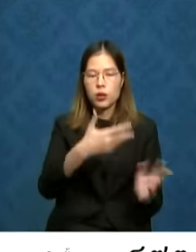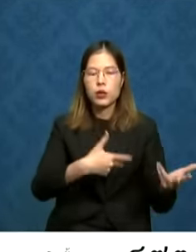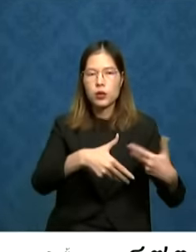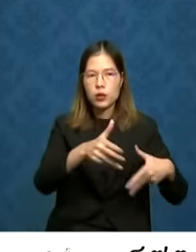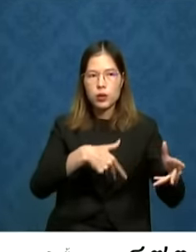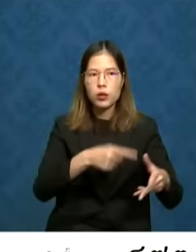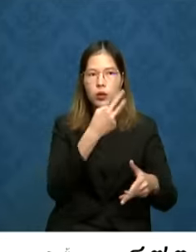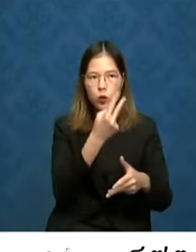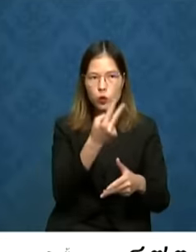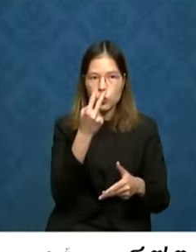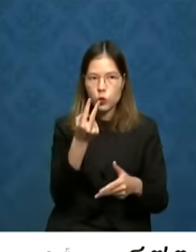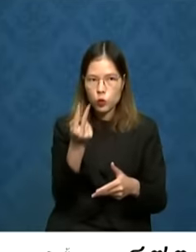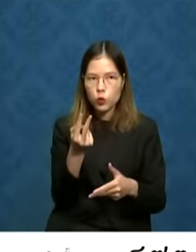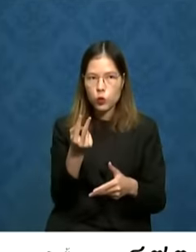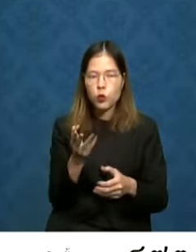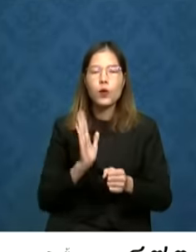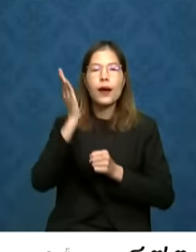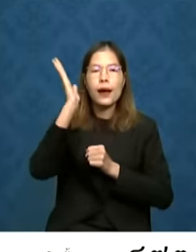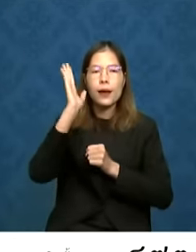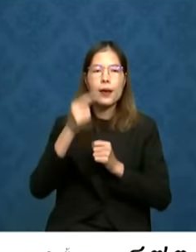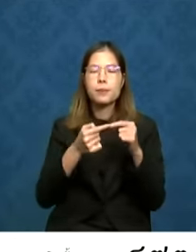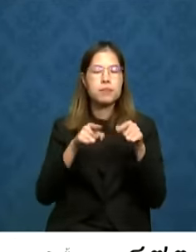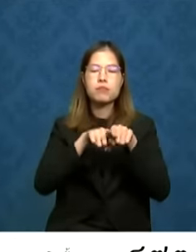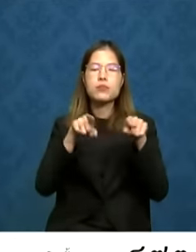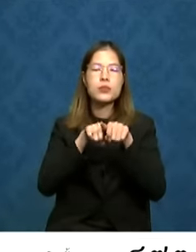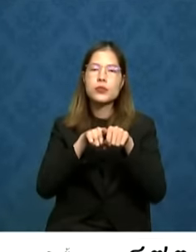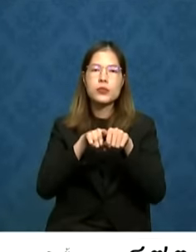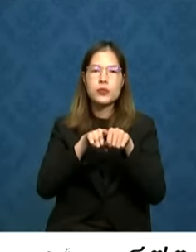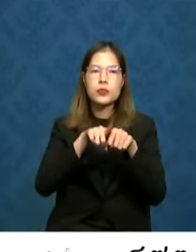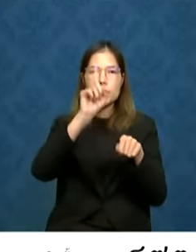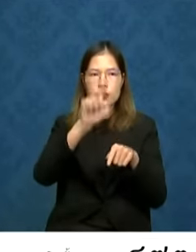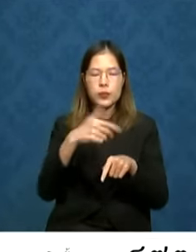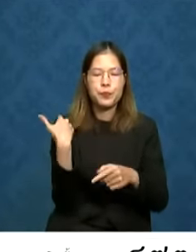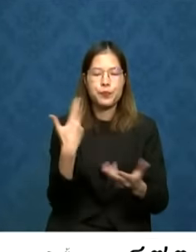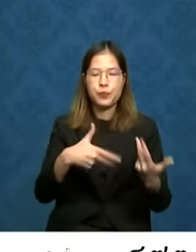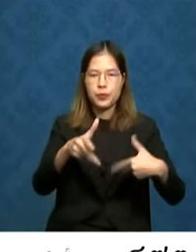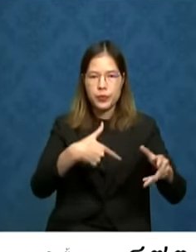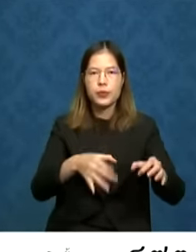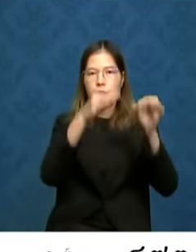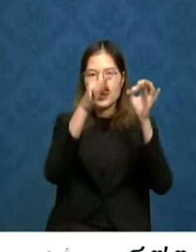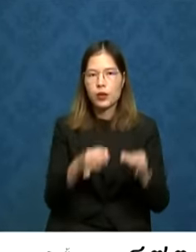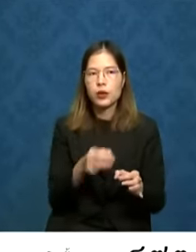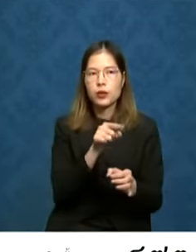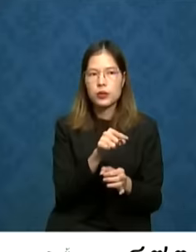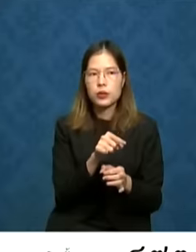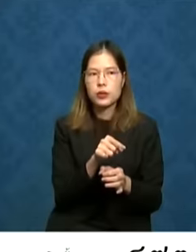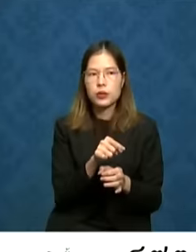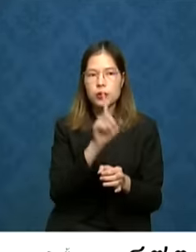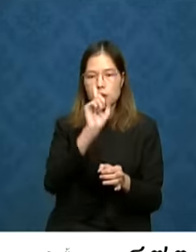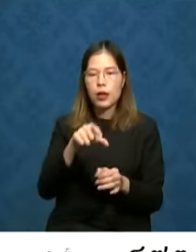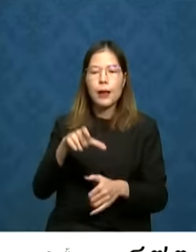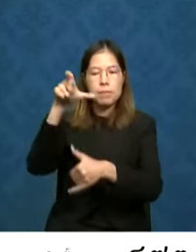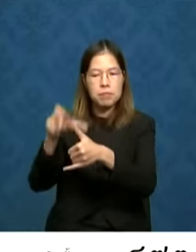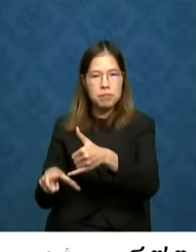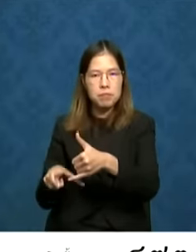ชาชน เขาก็เฟ้าดูการอาพิปลายอยู่เช่นเดยวกันเพร regul F Labs ตัดสิตล์วาพติกรมของ ท่าน